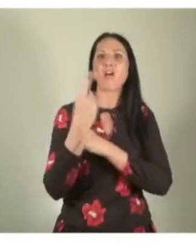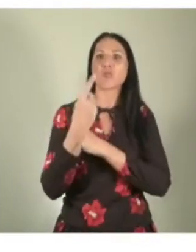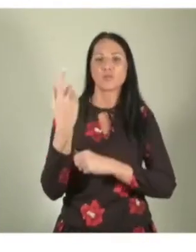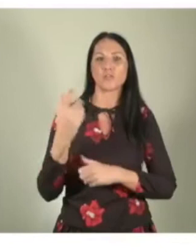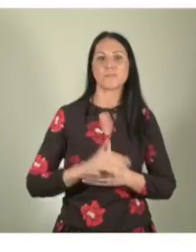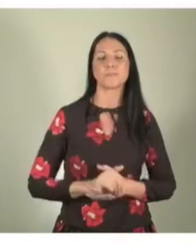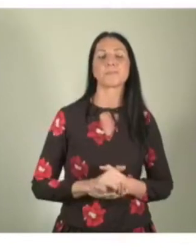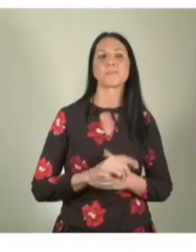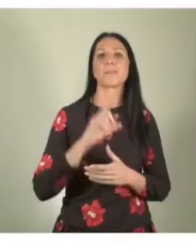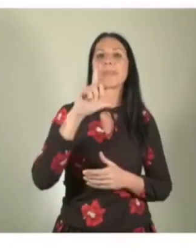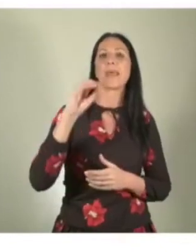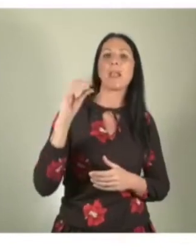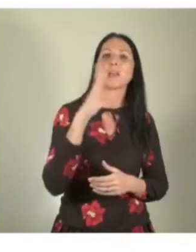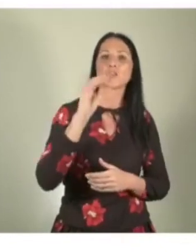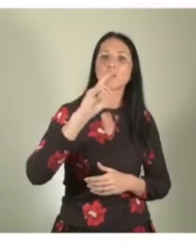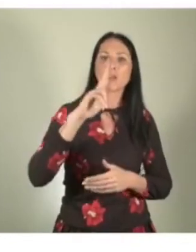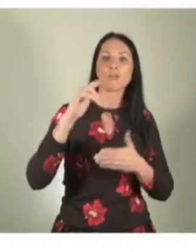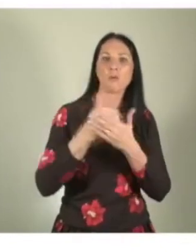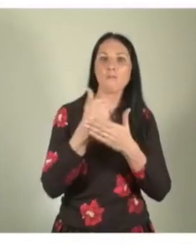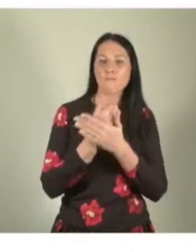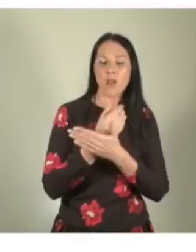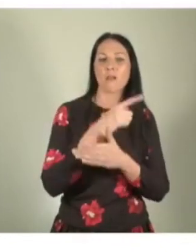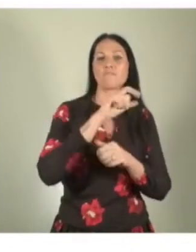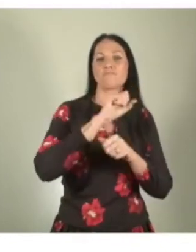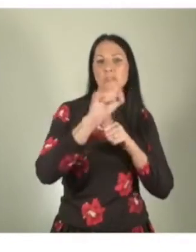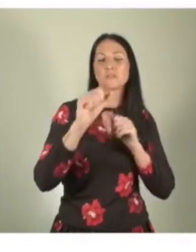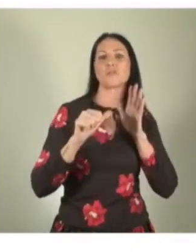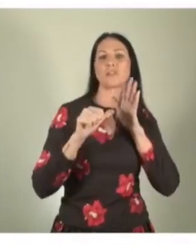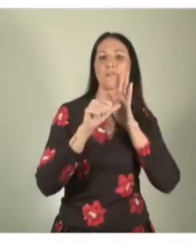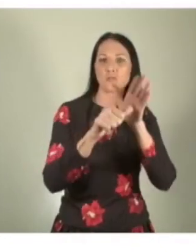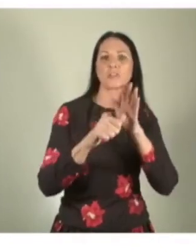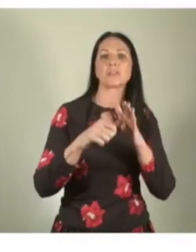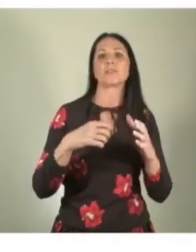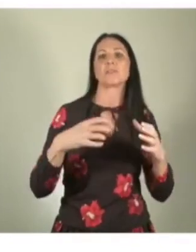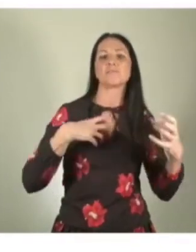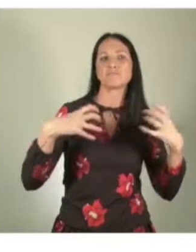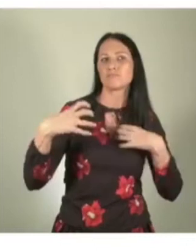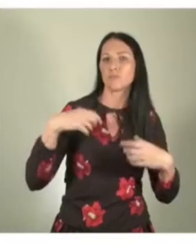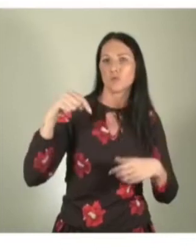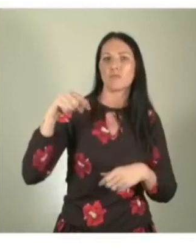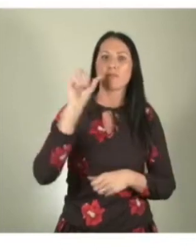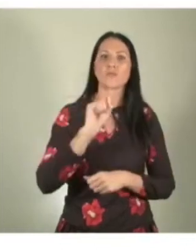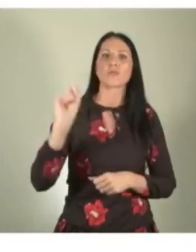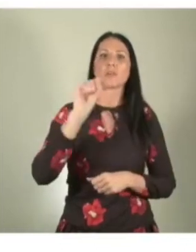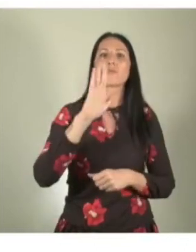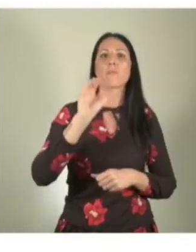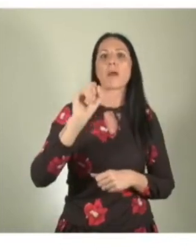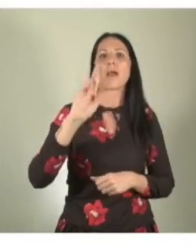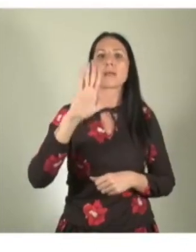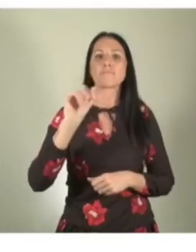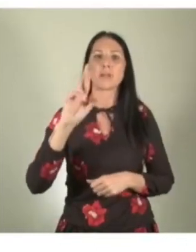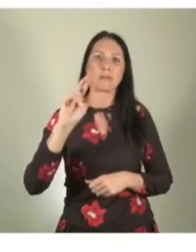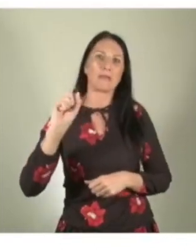Leszek Nowak, przewodniczący Solidarności w Teatrze Polskim we Wrocławiu, pani Barbara Reszczyńska, menadżerka